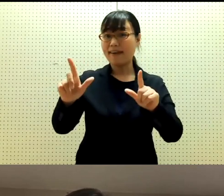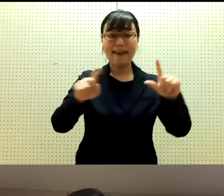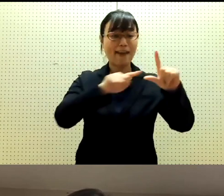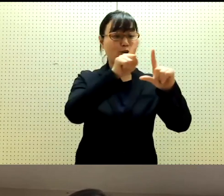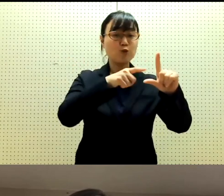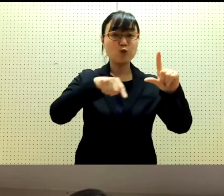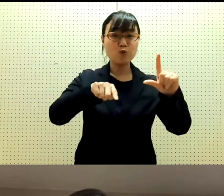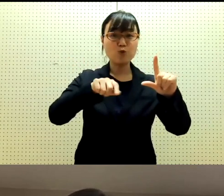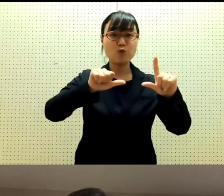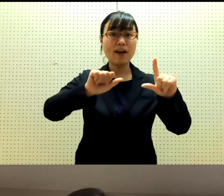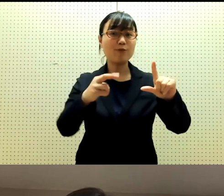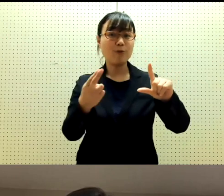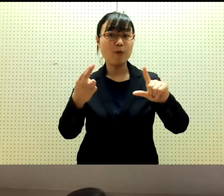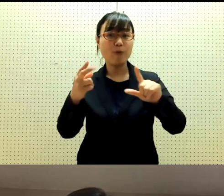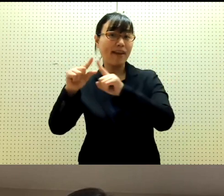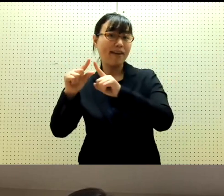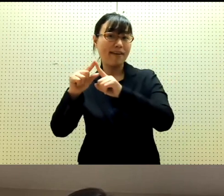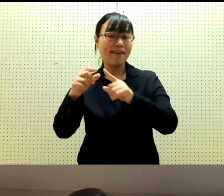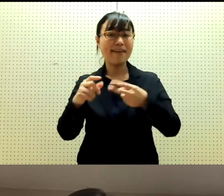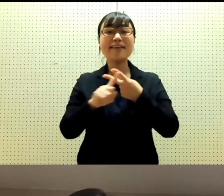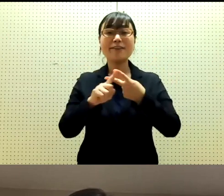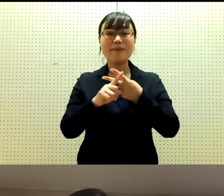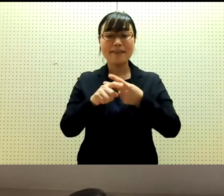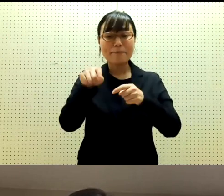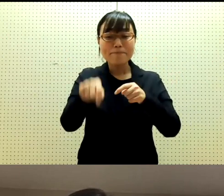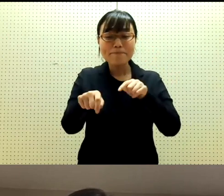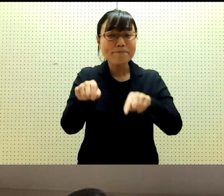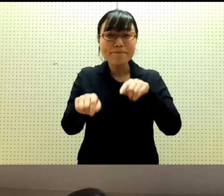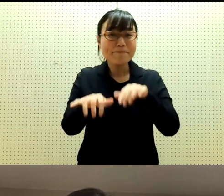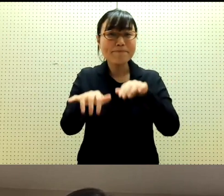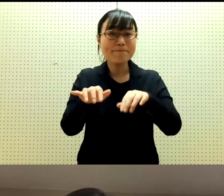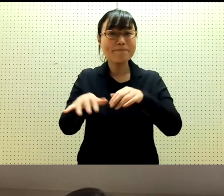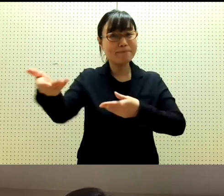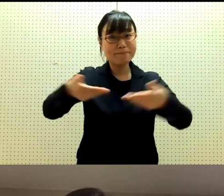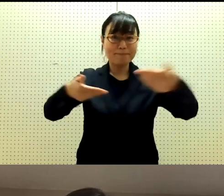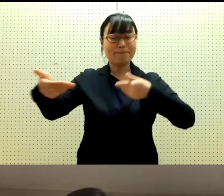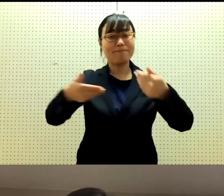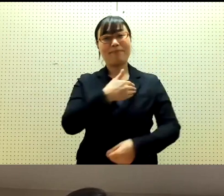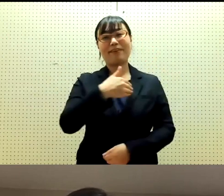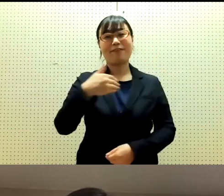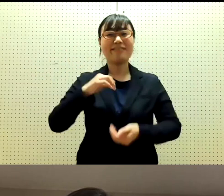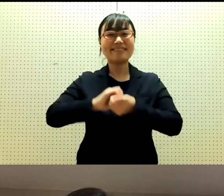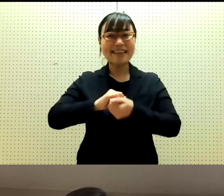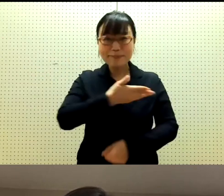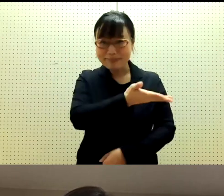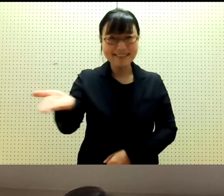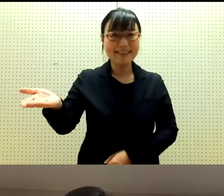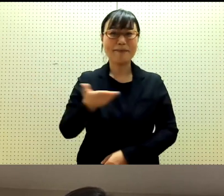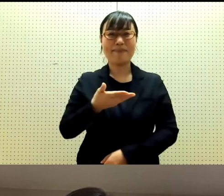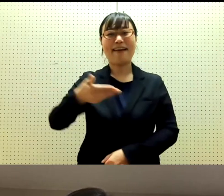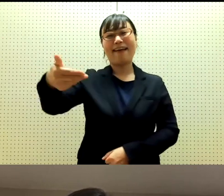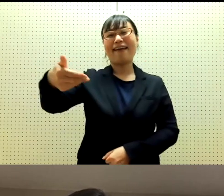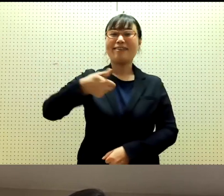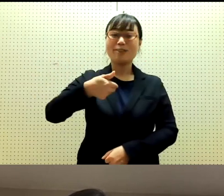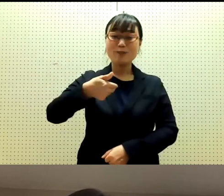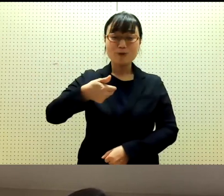けております。ぜひ皆様 Q&A を押して質問をお寄せいただければ